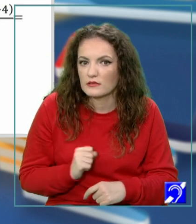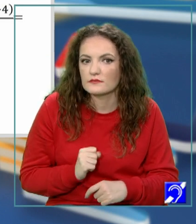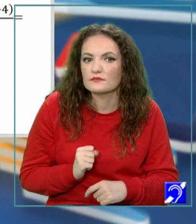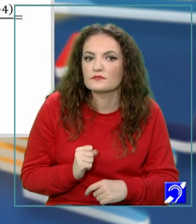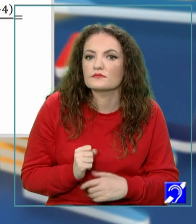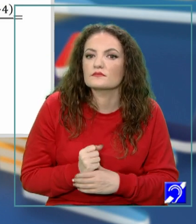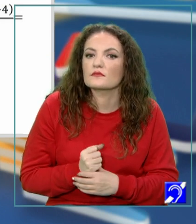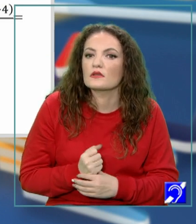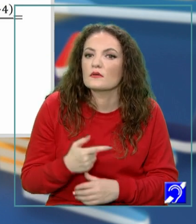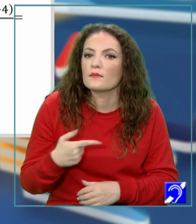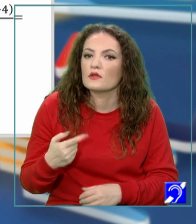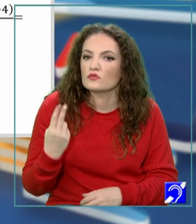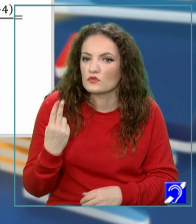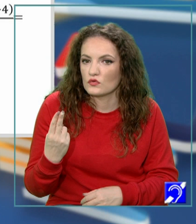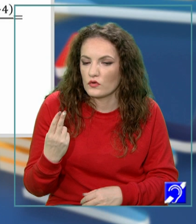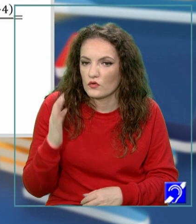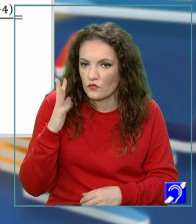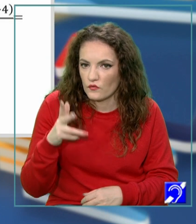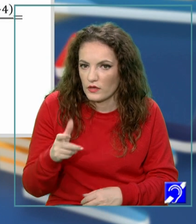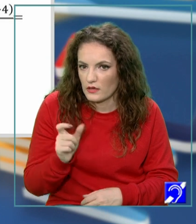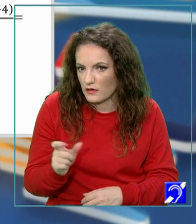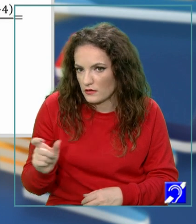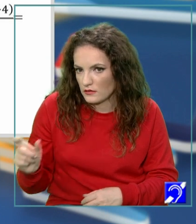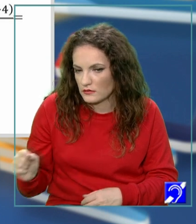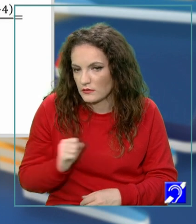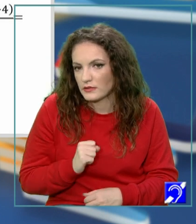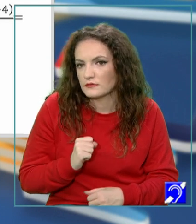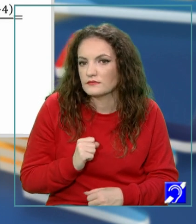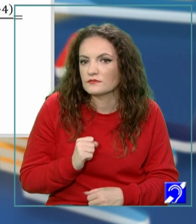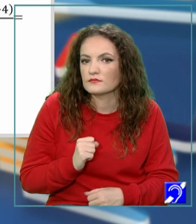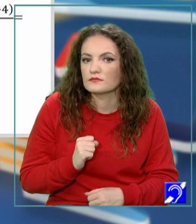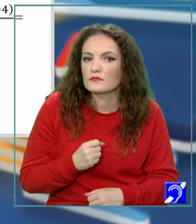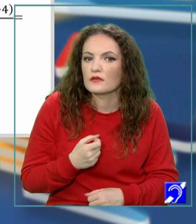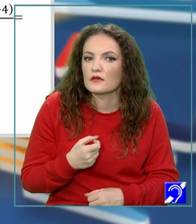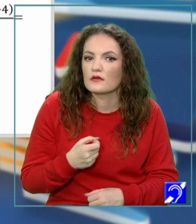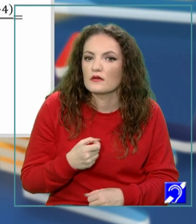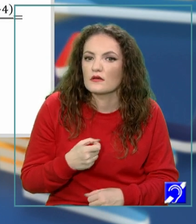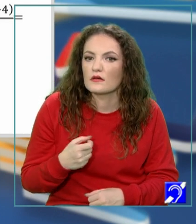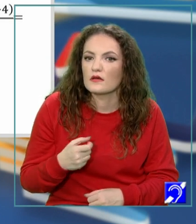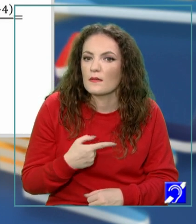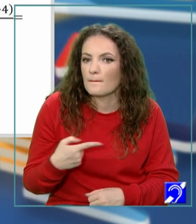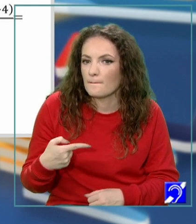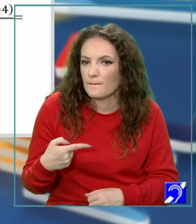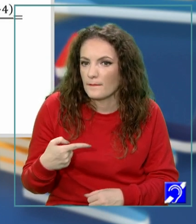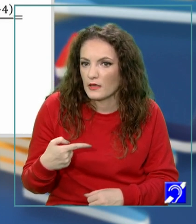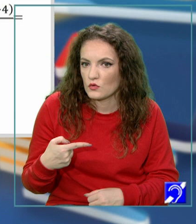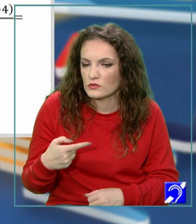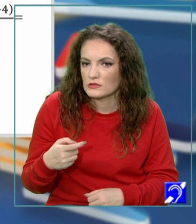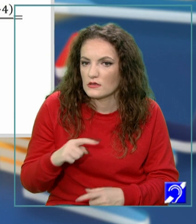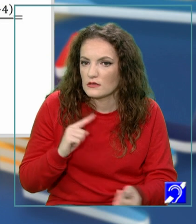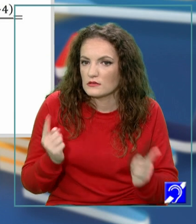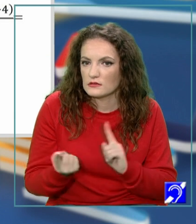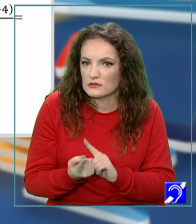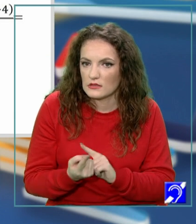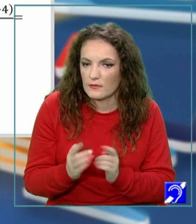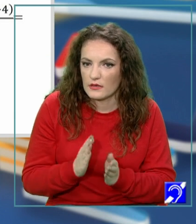cu fiecare termen din paranteza a doua și îmi va da minus 2x minus 8. Minus în fața parantezei schimbă semnul tuturor